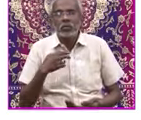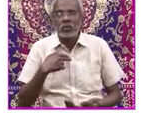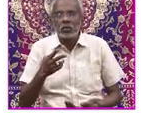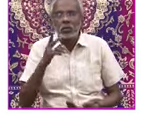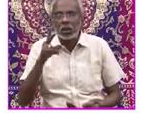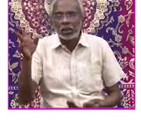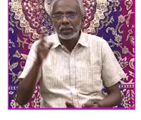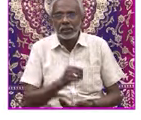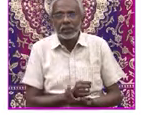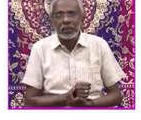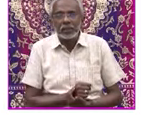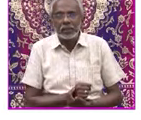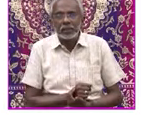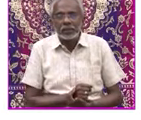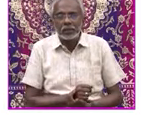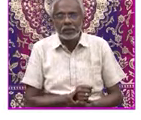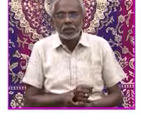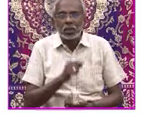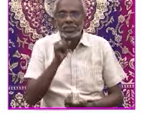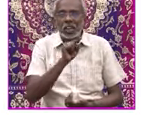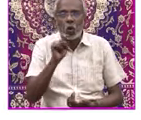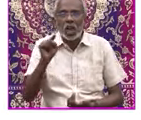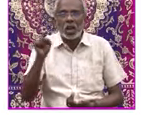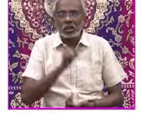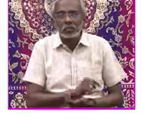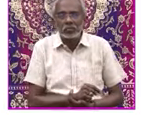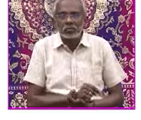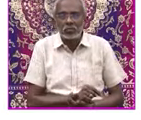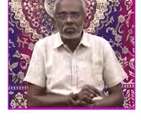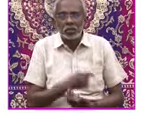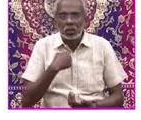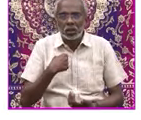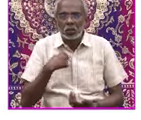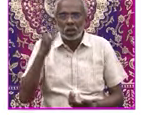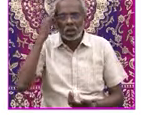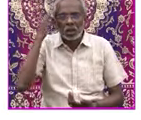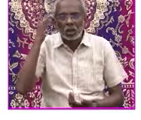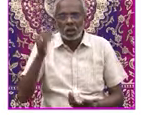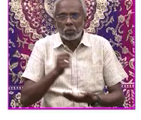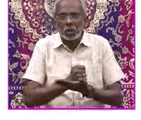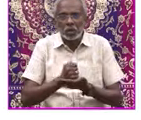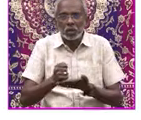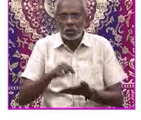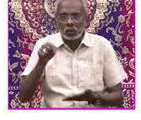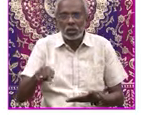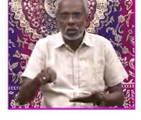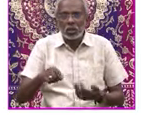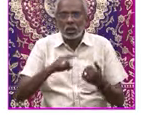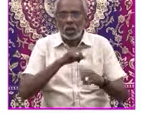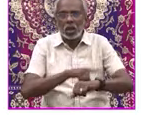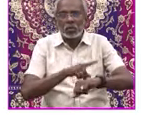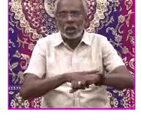பரணி. அதை பாடியவர் ஜெயங்கொண்டார். நமக்கு கிடைத்துள்ள பரணிகளில் இதுவே